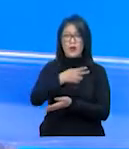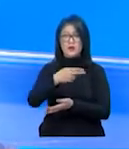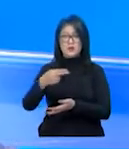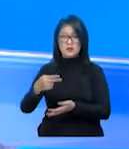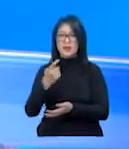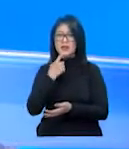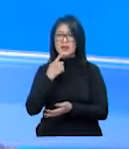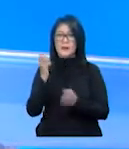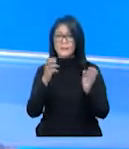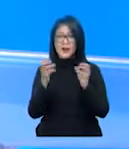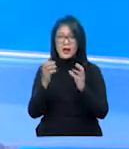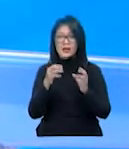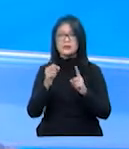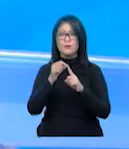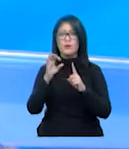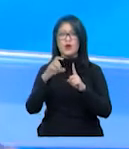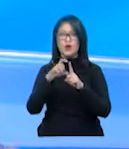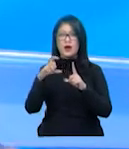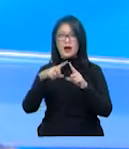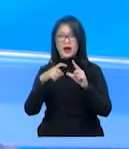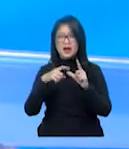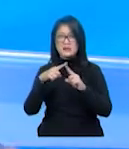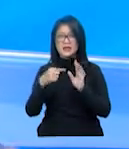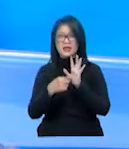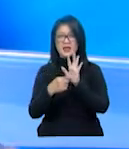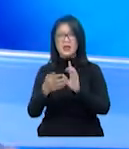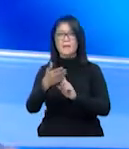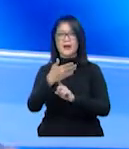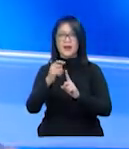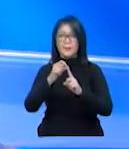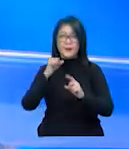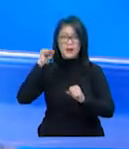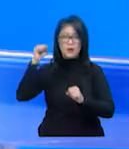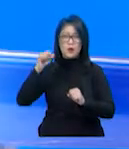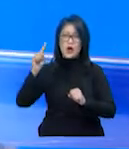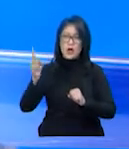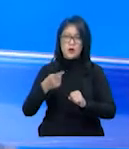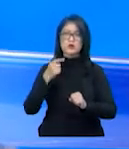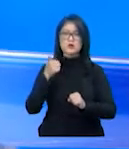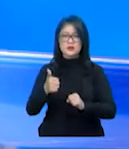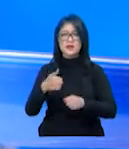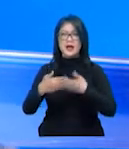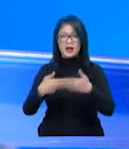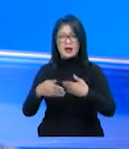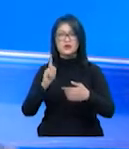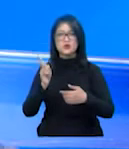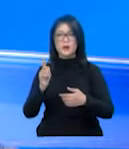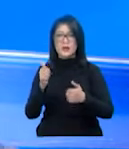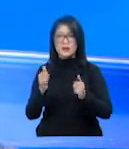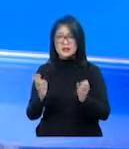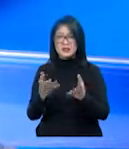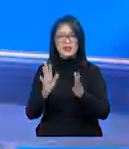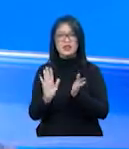bahasa dalam podcast aksi nyata partai perindo apa yang harus dilakukan supaya kejadian serupa tidak terulang kembali berikut